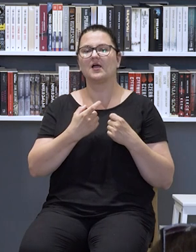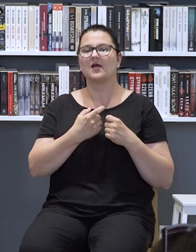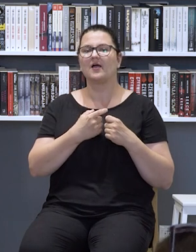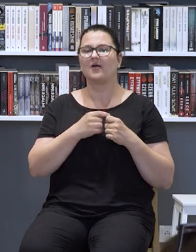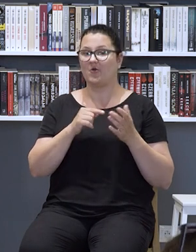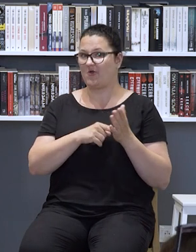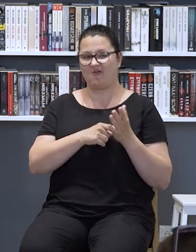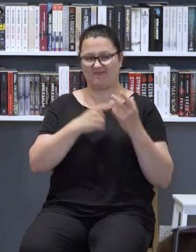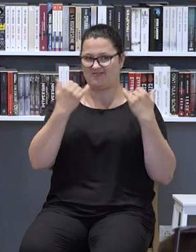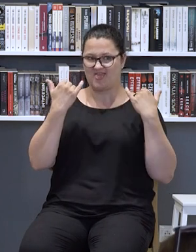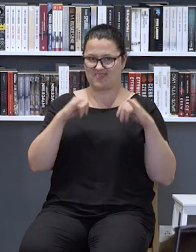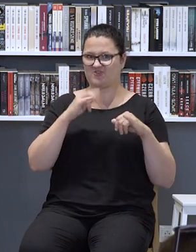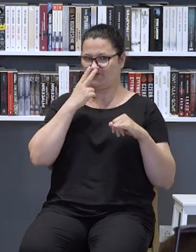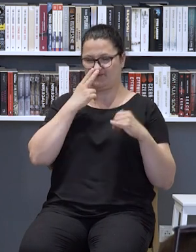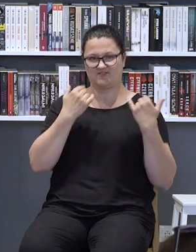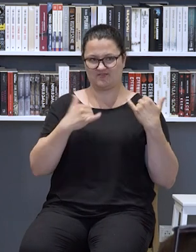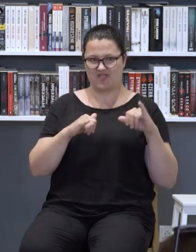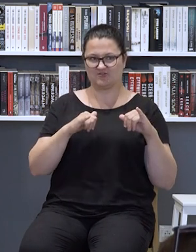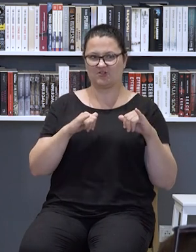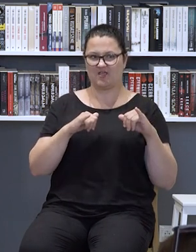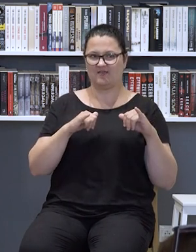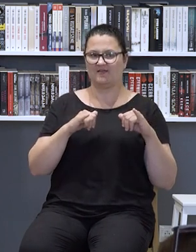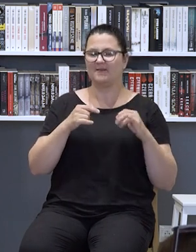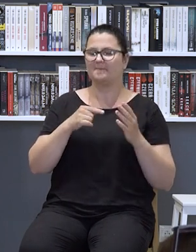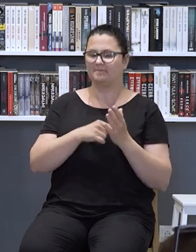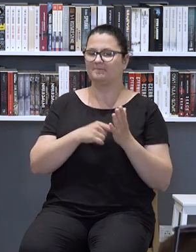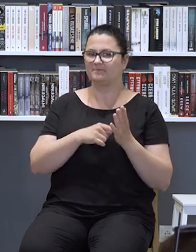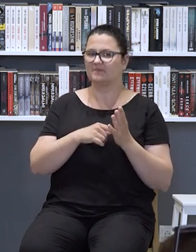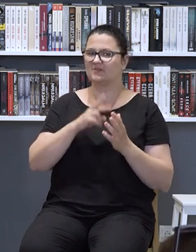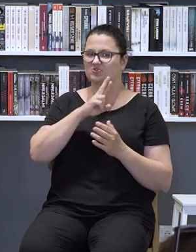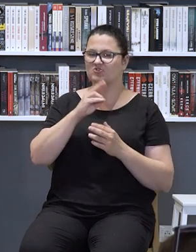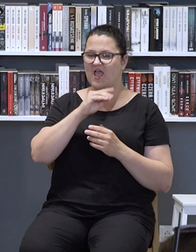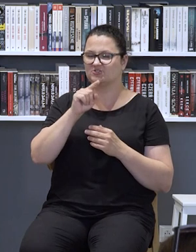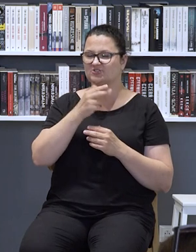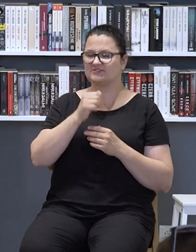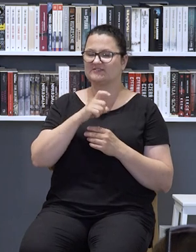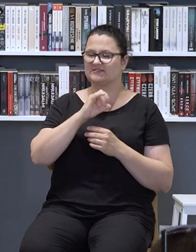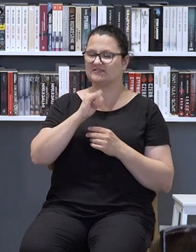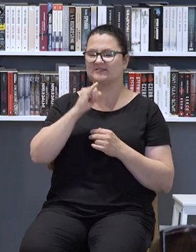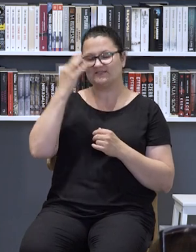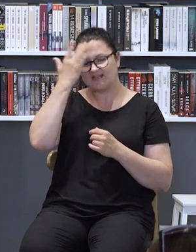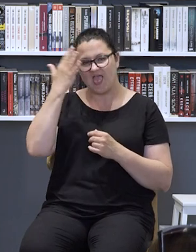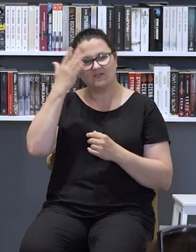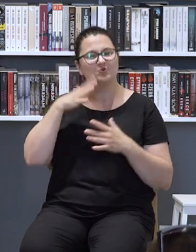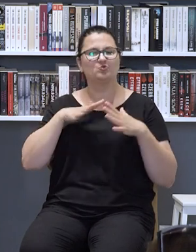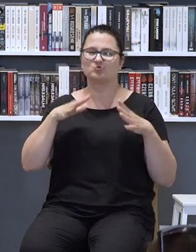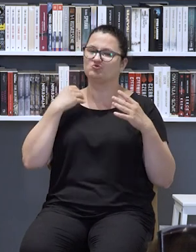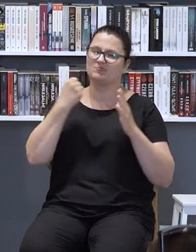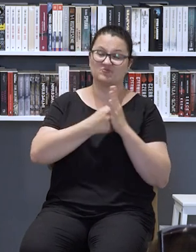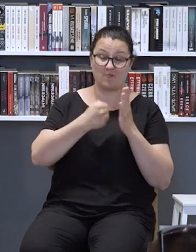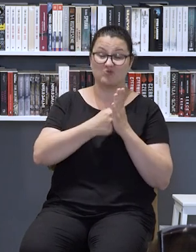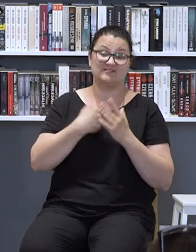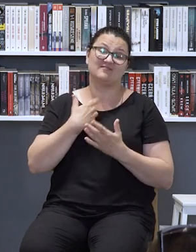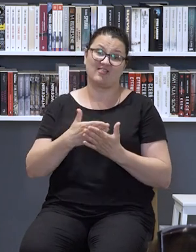I to jest zupełnie inaczej. W tym opowiadaniu o Rzeźnicki Syn jest bardzo dużo przemocy, w związku z czym